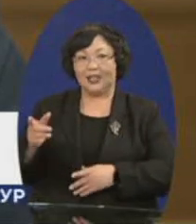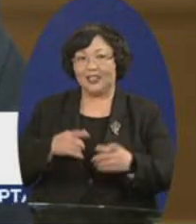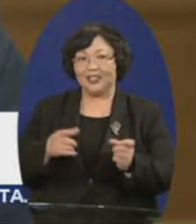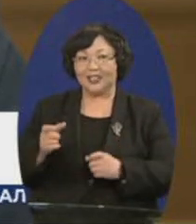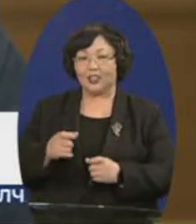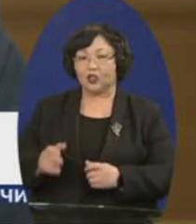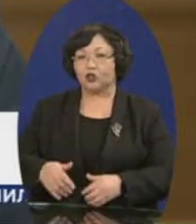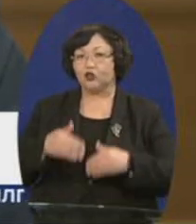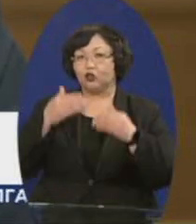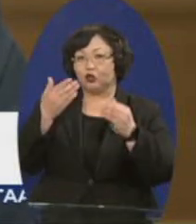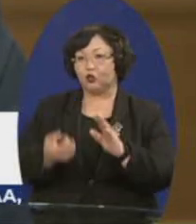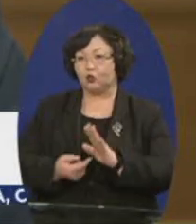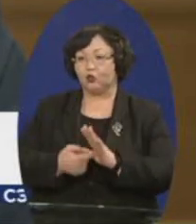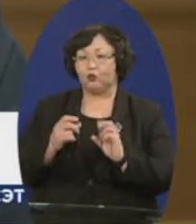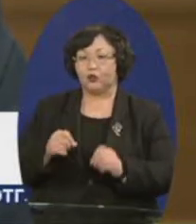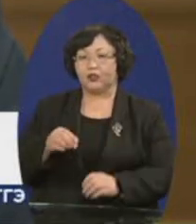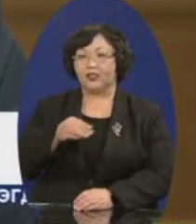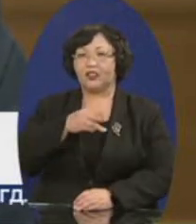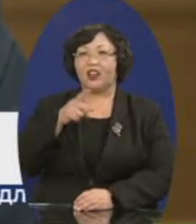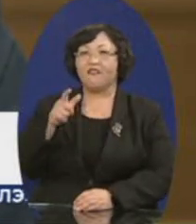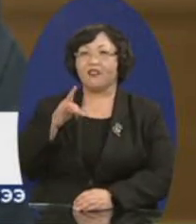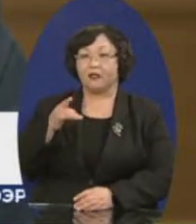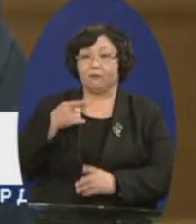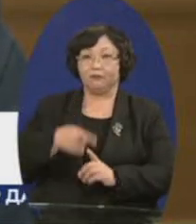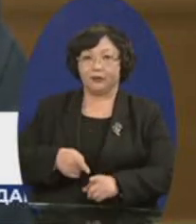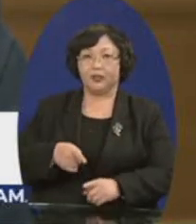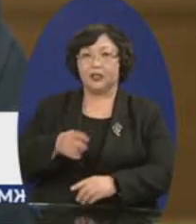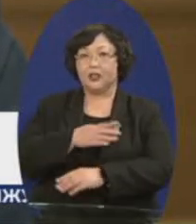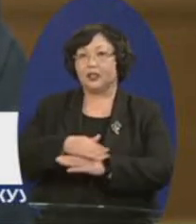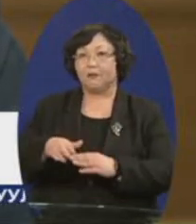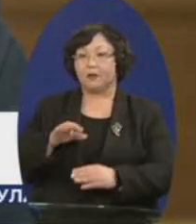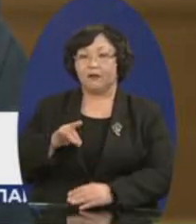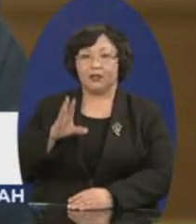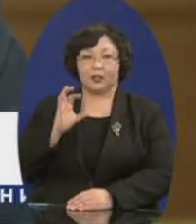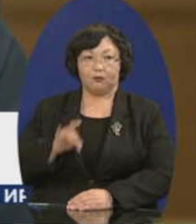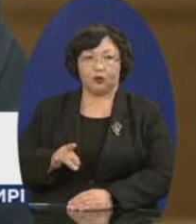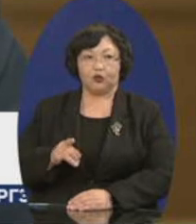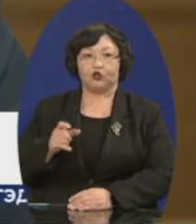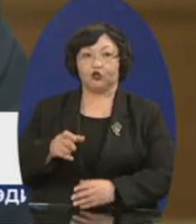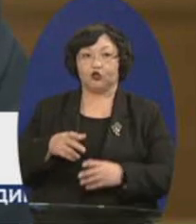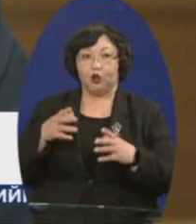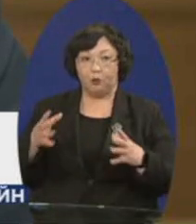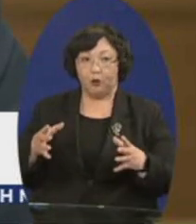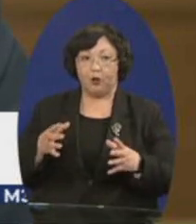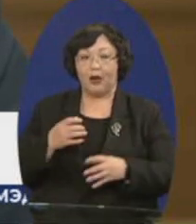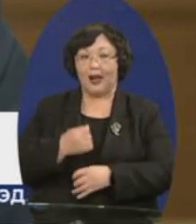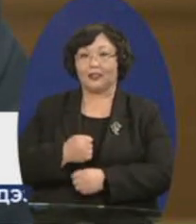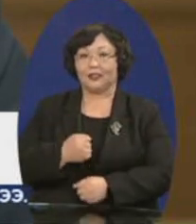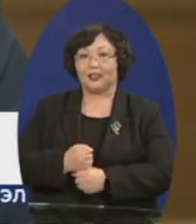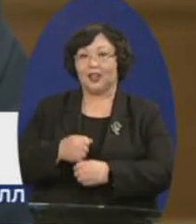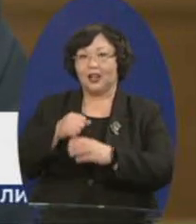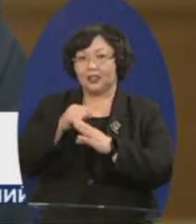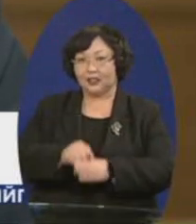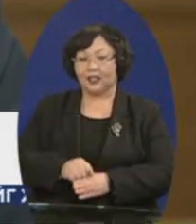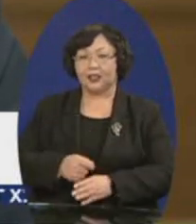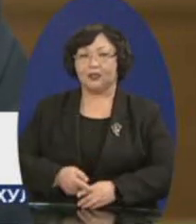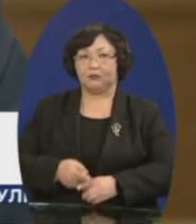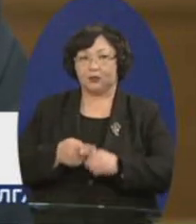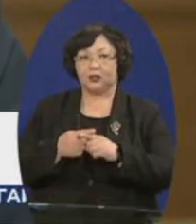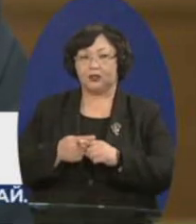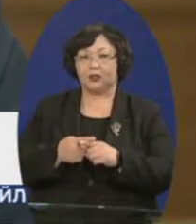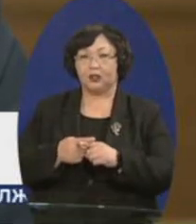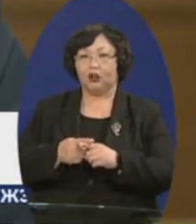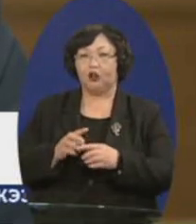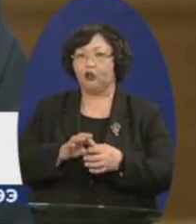судсан болсон. Энэ одоо тээврийн салбарт маань, зам тээврийн салбарт маань бас томоохон одоо ажлын одоо ачаал нэмэгдсэн, үүний дагаад